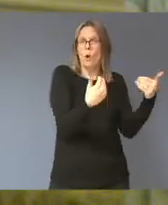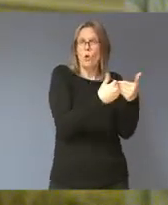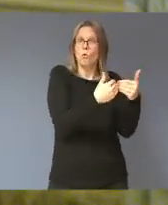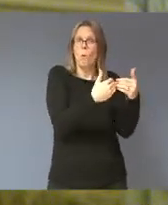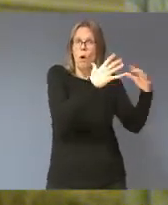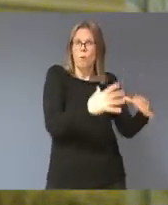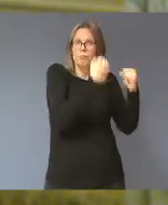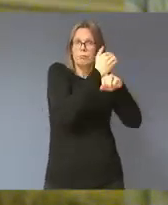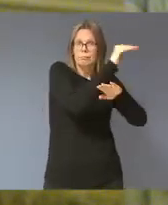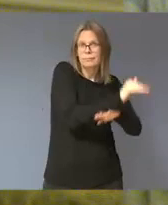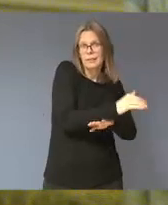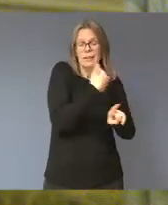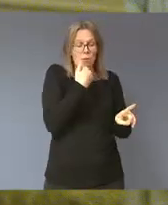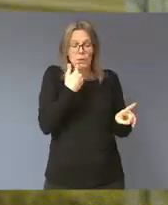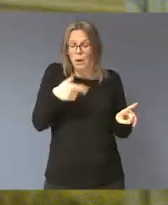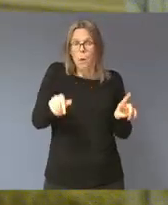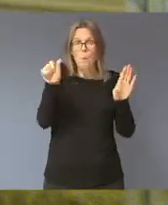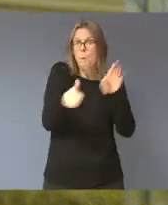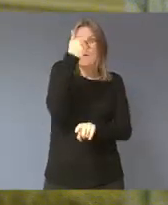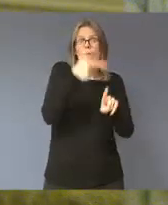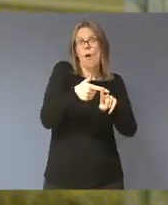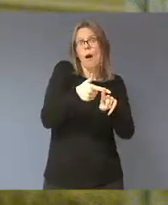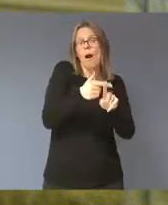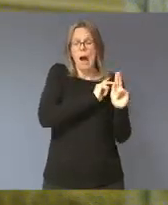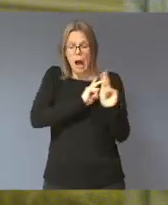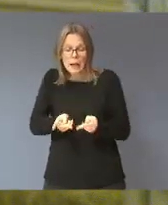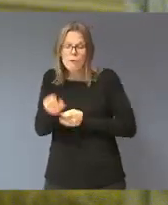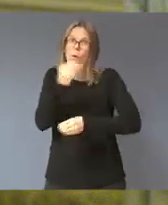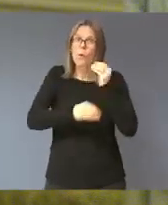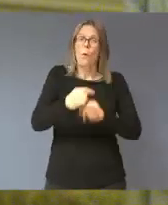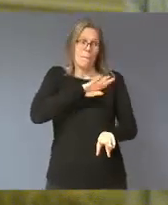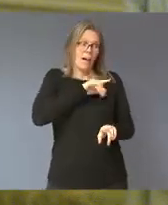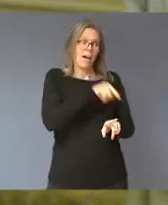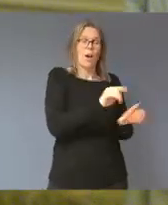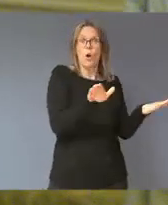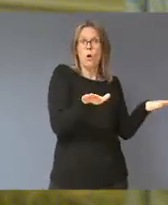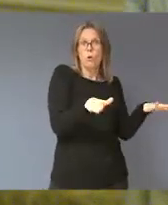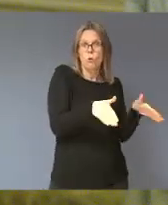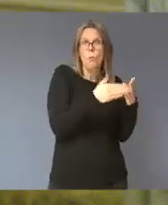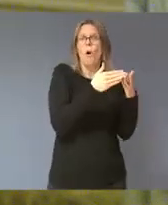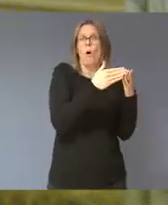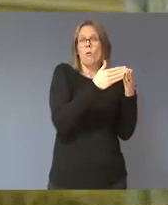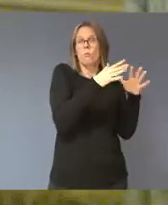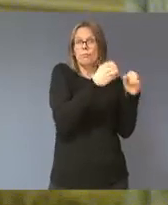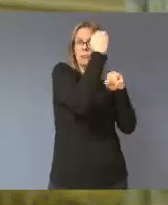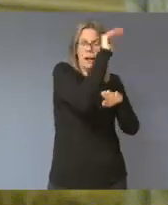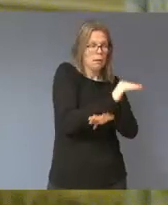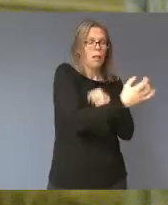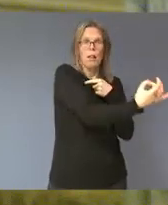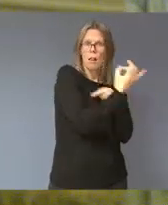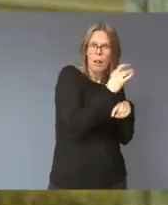sont primo-arrivants. Donc, sur une ville comme la nôtre, de 180 000 habitants, avoir autant de places, c'est